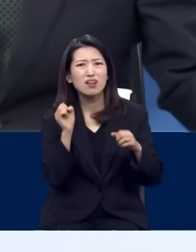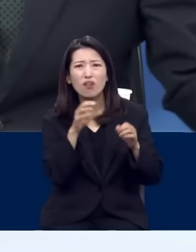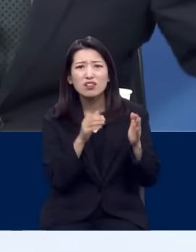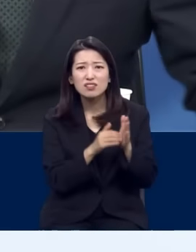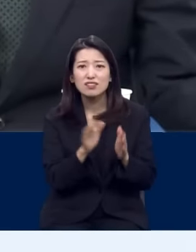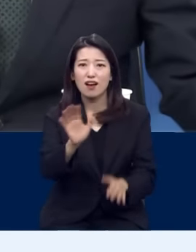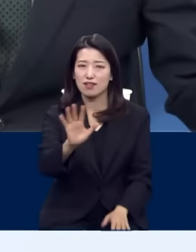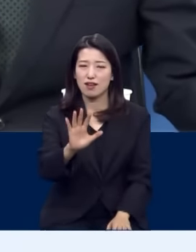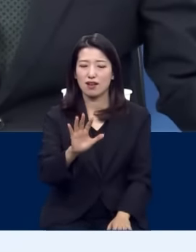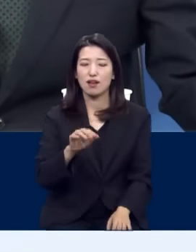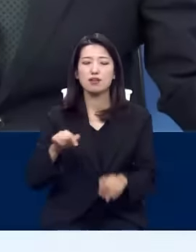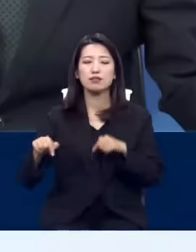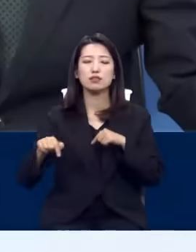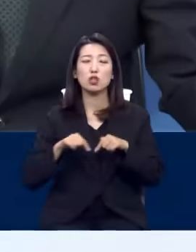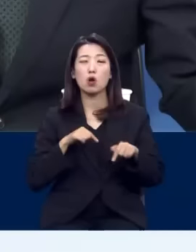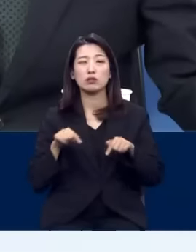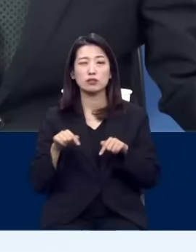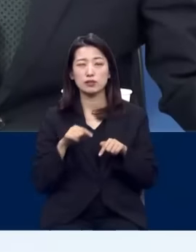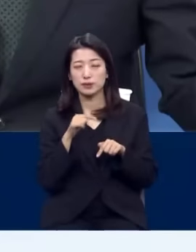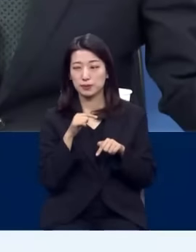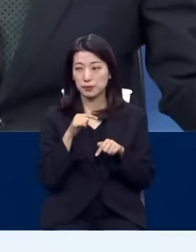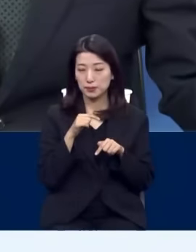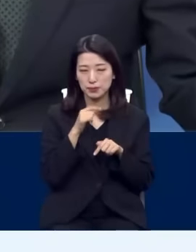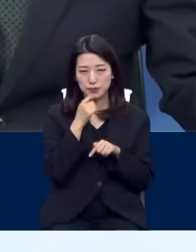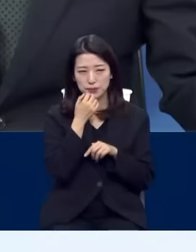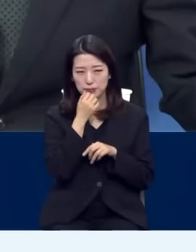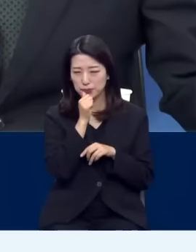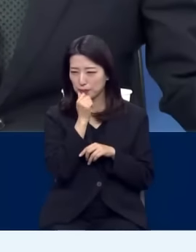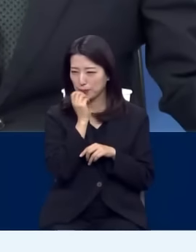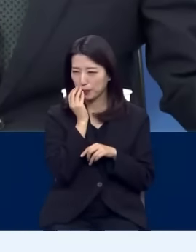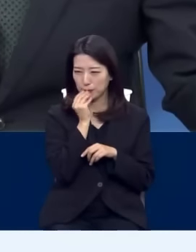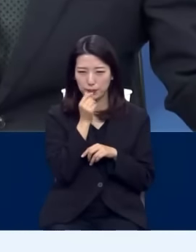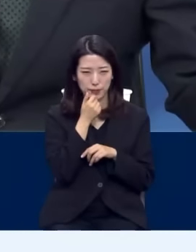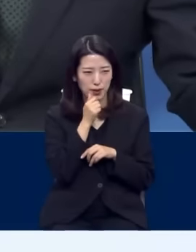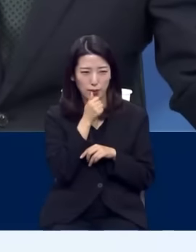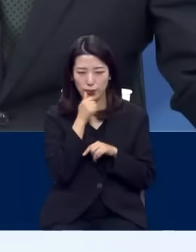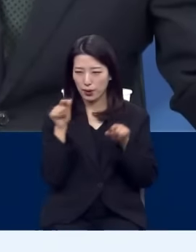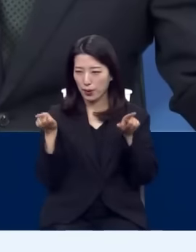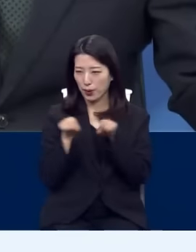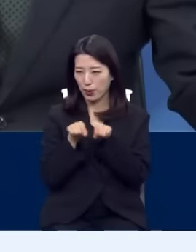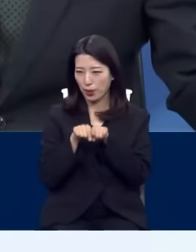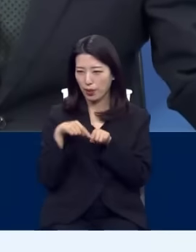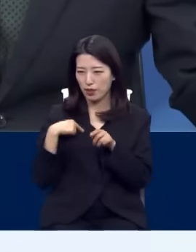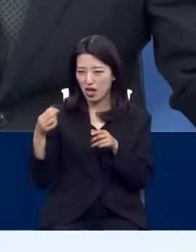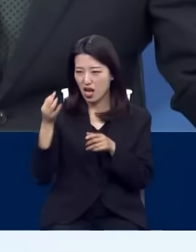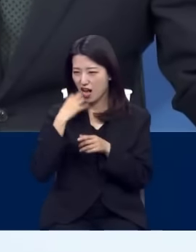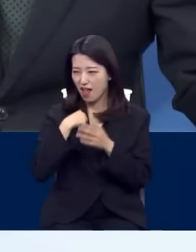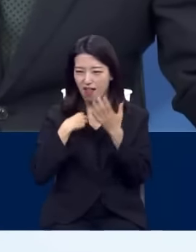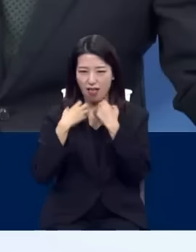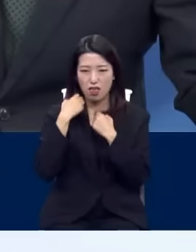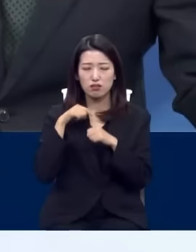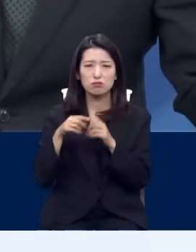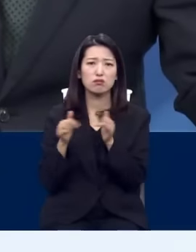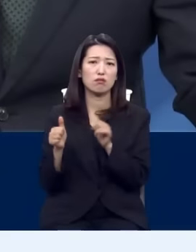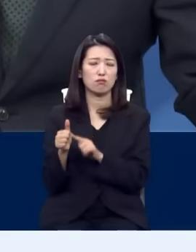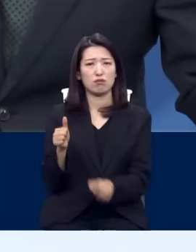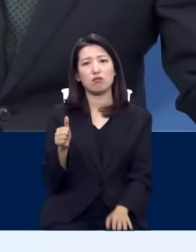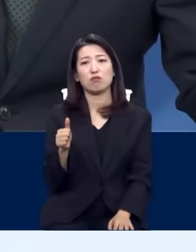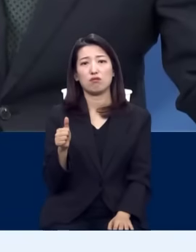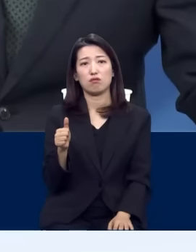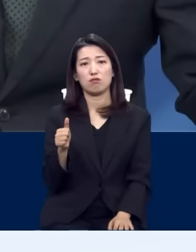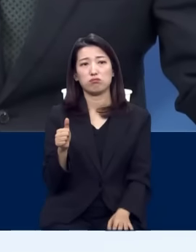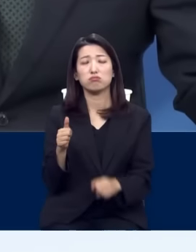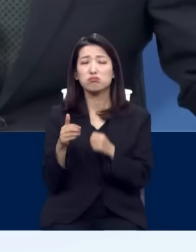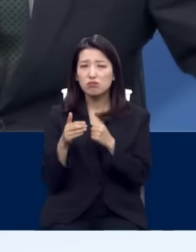거 아니에요 천하의 정치군인 저런 사람이 뭔 얘기를 했겠어요 뭐 자신의 이익과 관련돼 가지고 김건희 여사와 어쨌든간에 그런